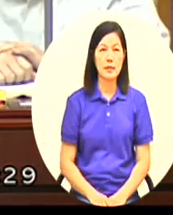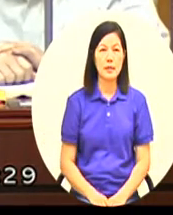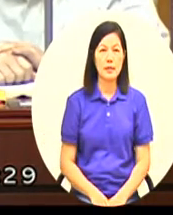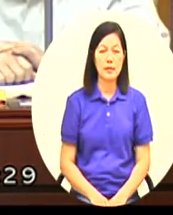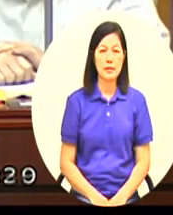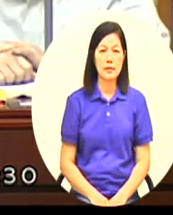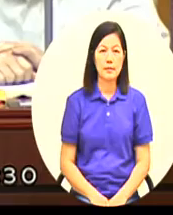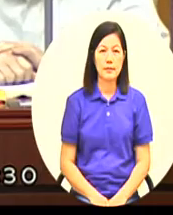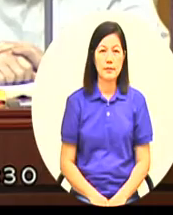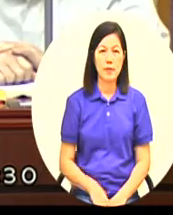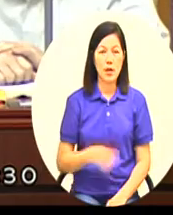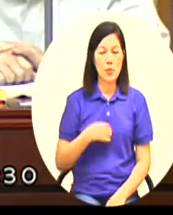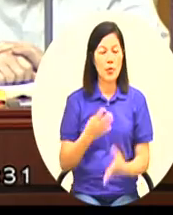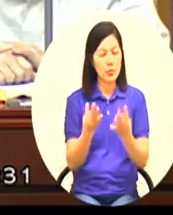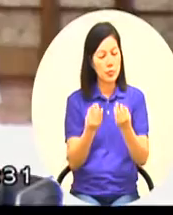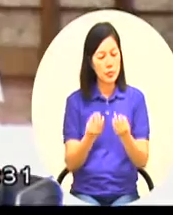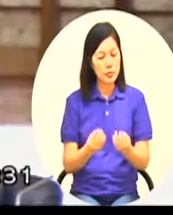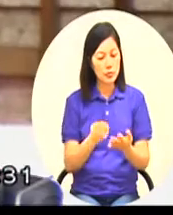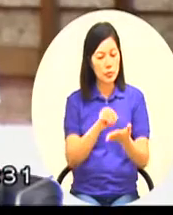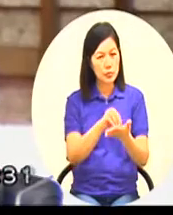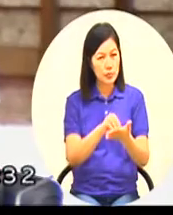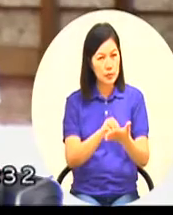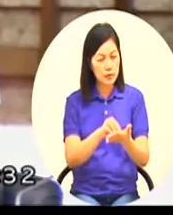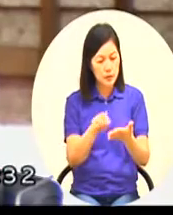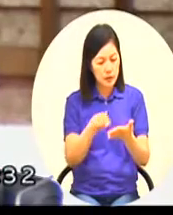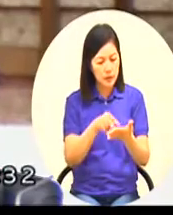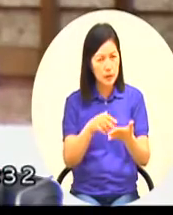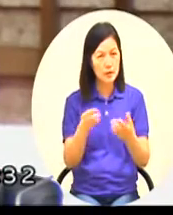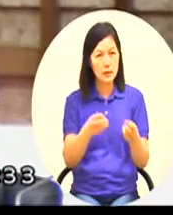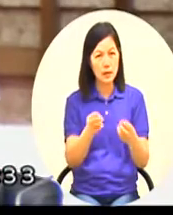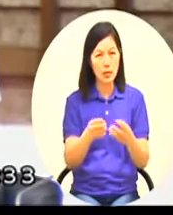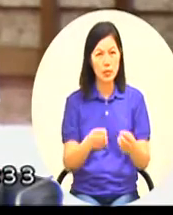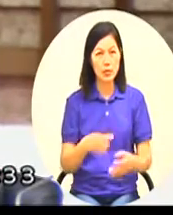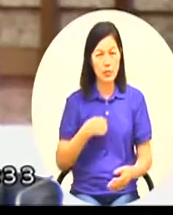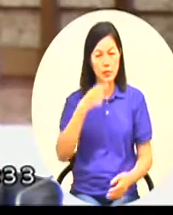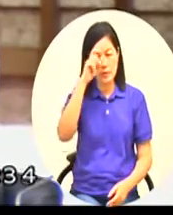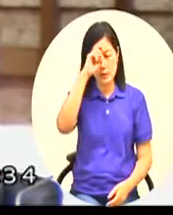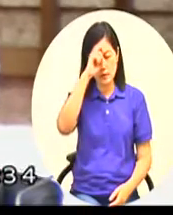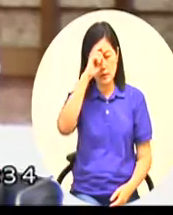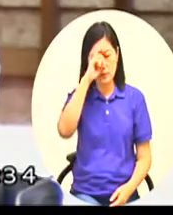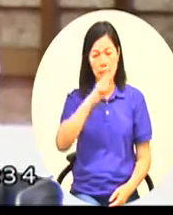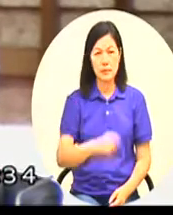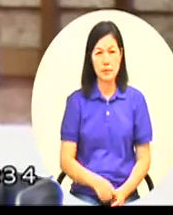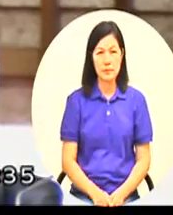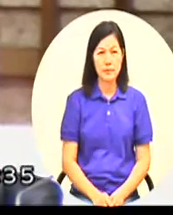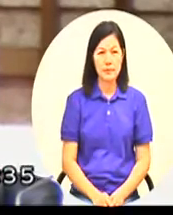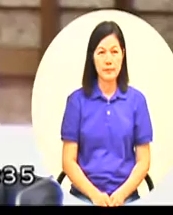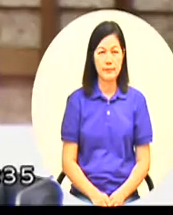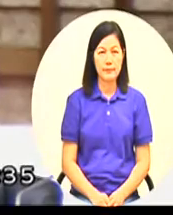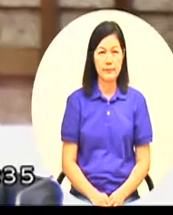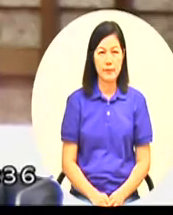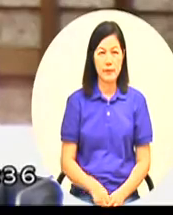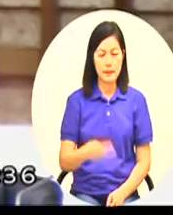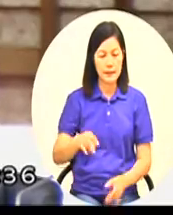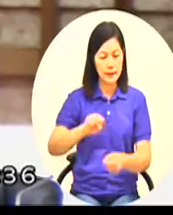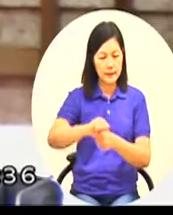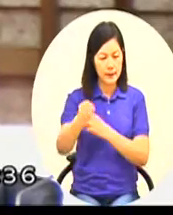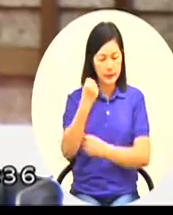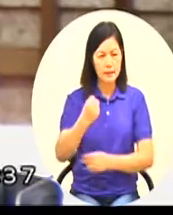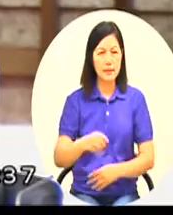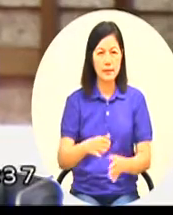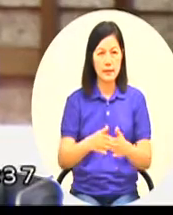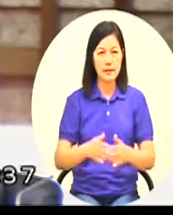分。 我是以数字来跟你来做一个讨论，我希望啊，这个要再加强